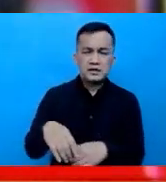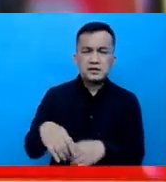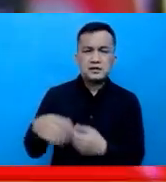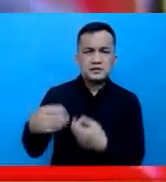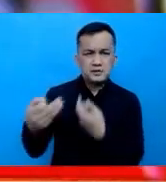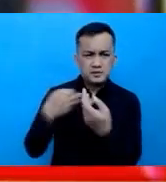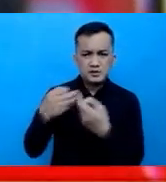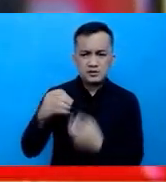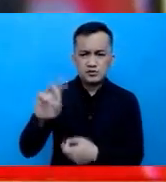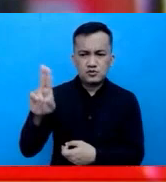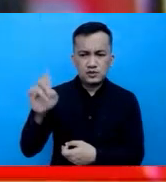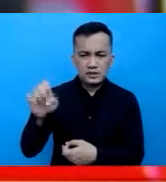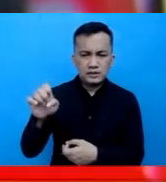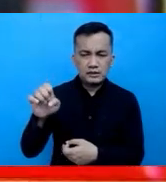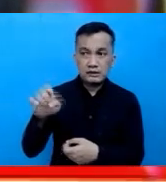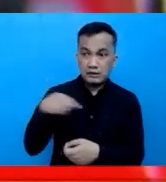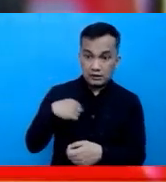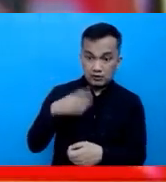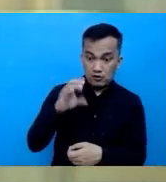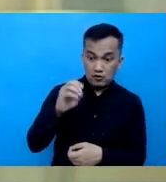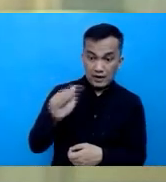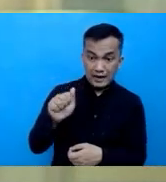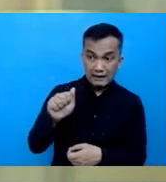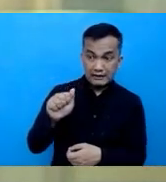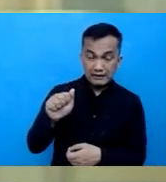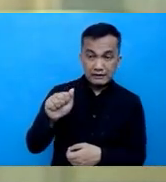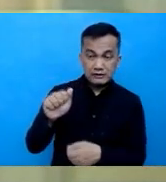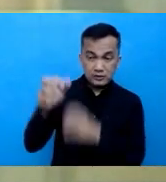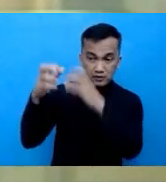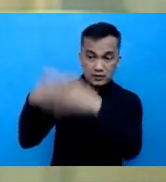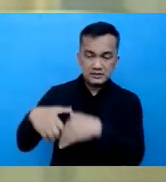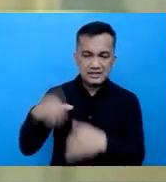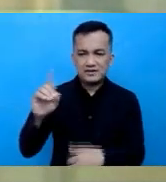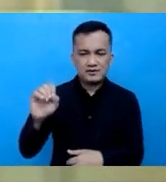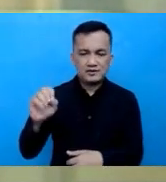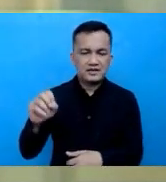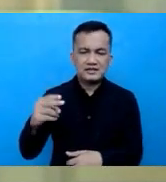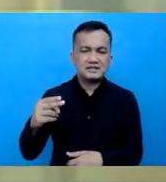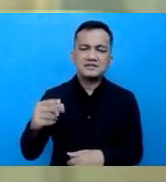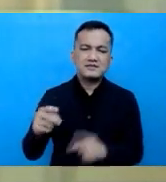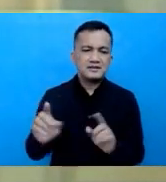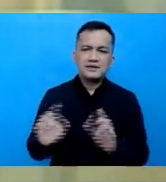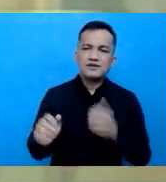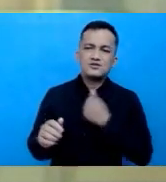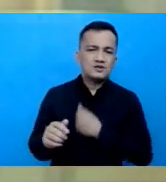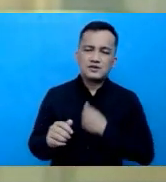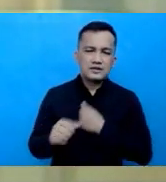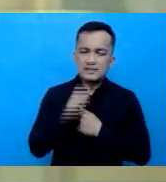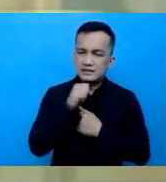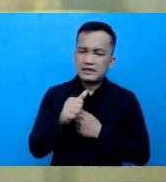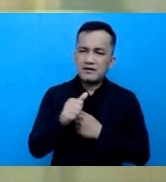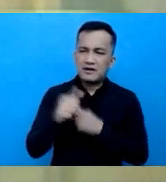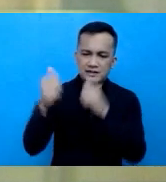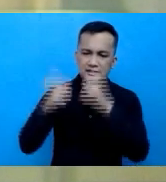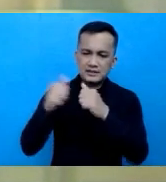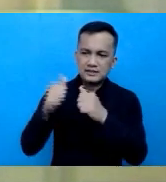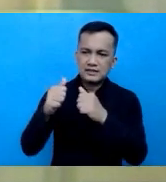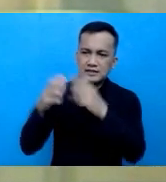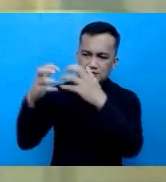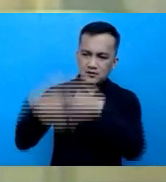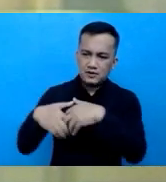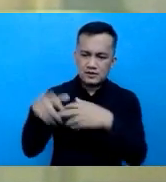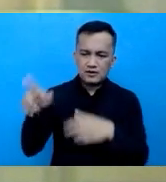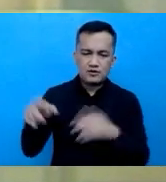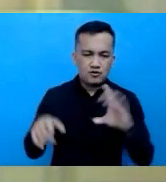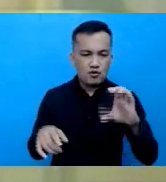COA ang DOH. Sorry, Secretary Duque, I do not agree with your statement na winarat kayo. Ginawa ng COA ang